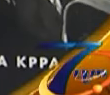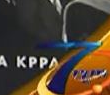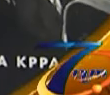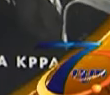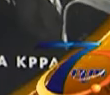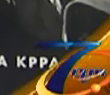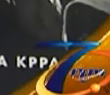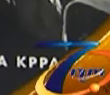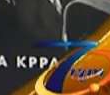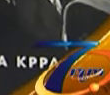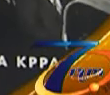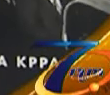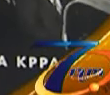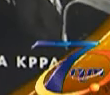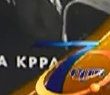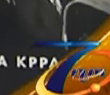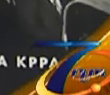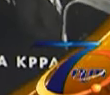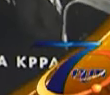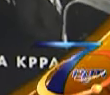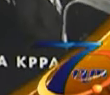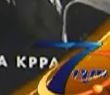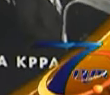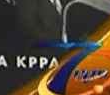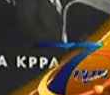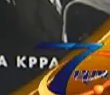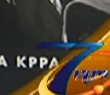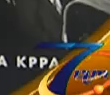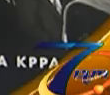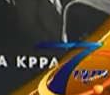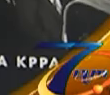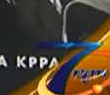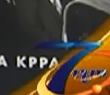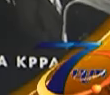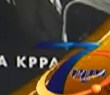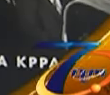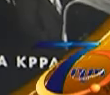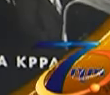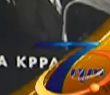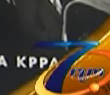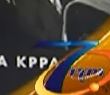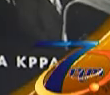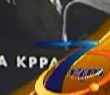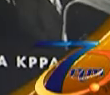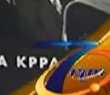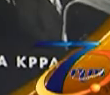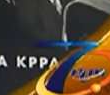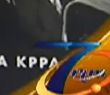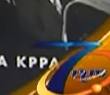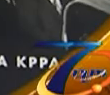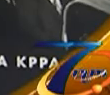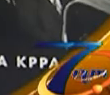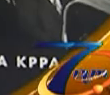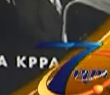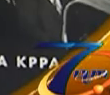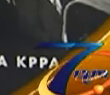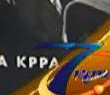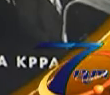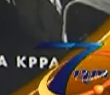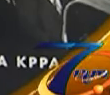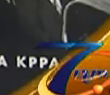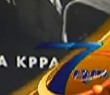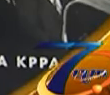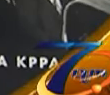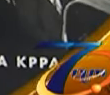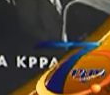mengucapkan selamat ulang tahun ke-70 RTM. Secara peribadi, RTM begitu dekat di